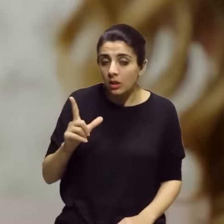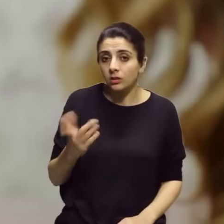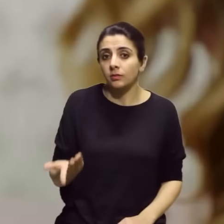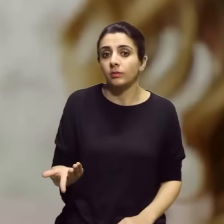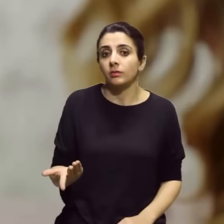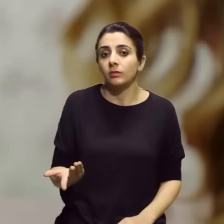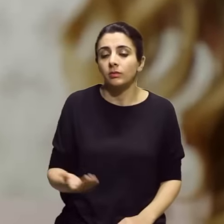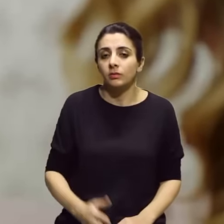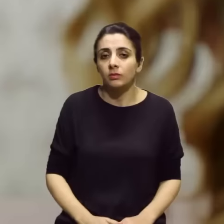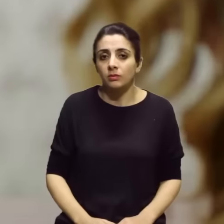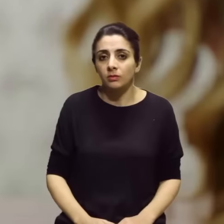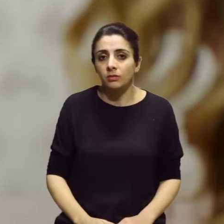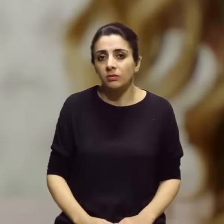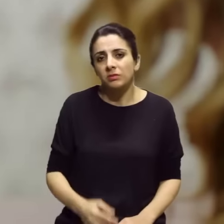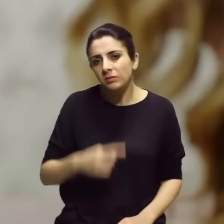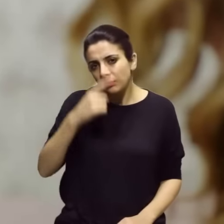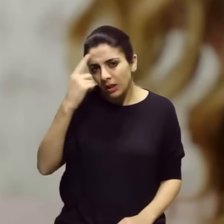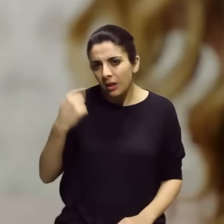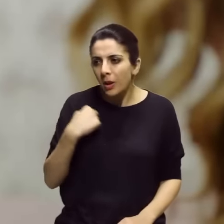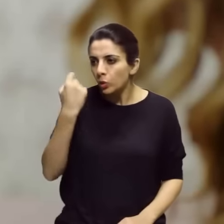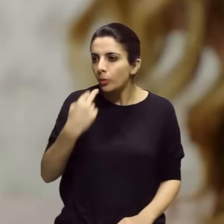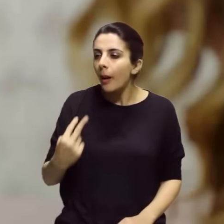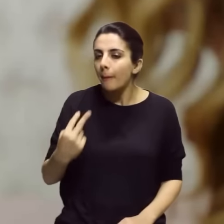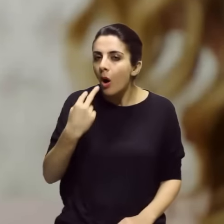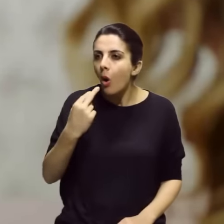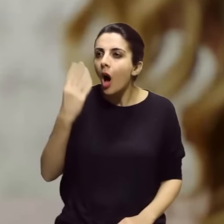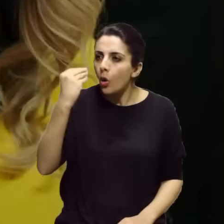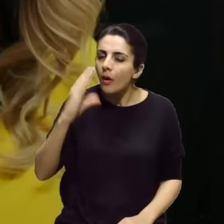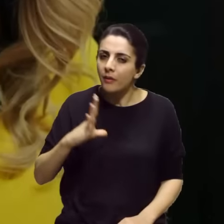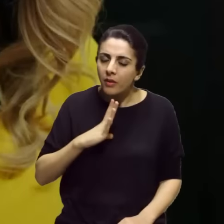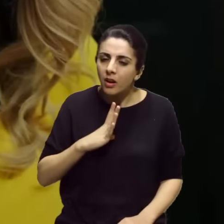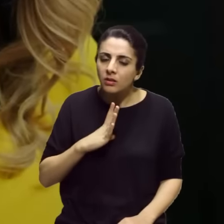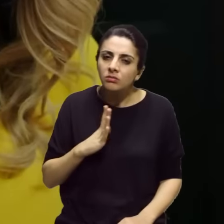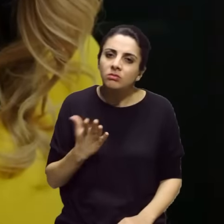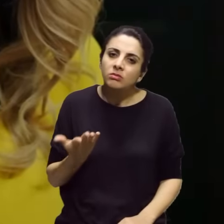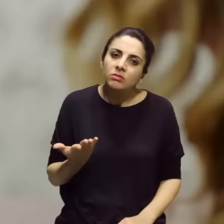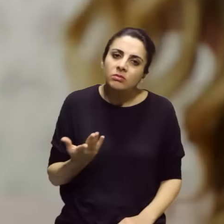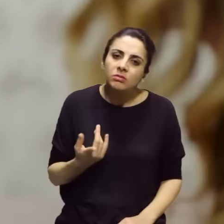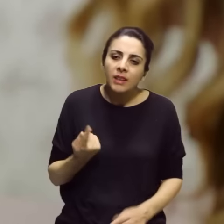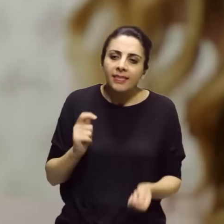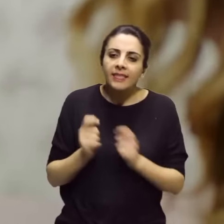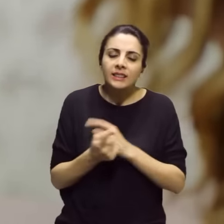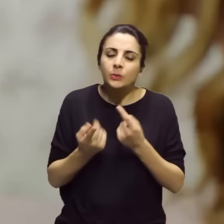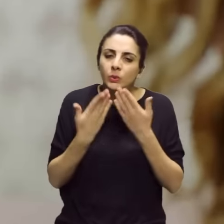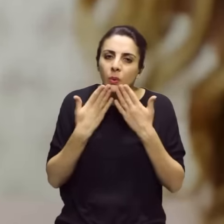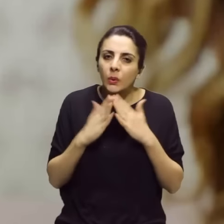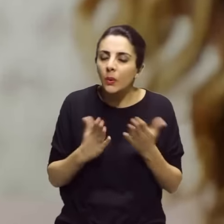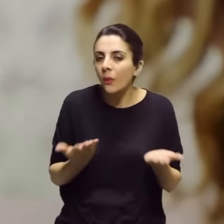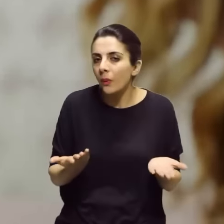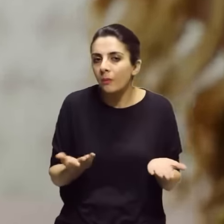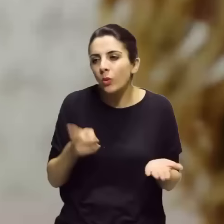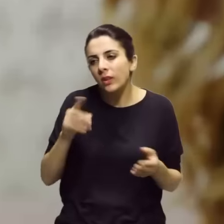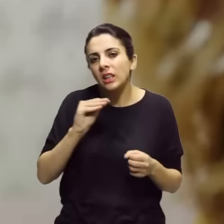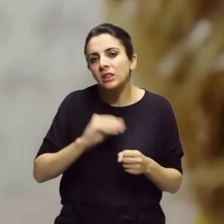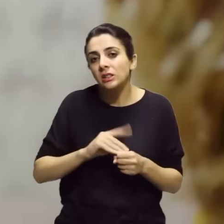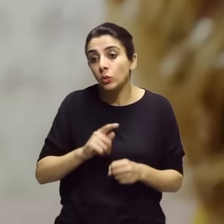zaten. Yani belki benim yüzüme bakınca anlıyordur ama bu bir şey değiştirmiyor artık. Yani onun